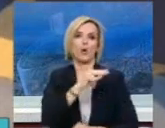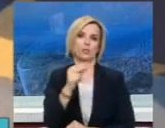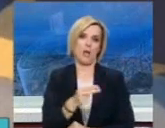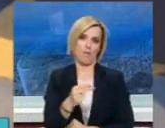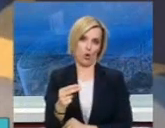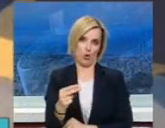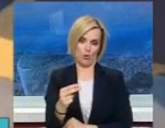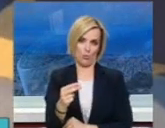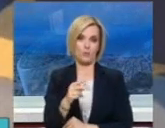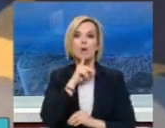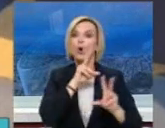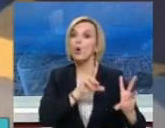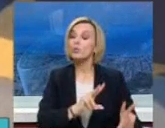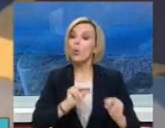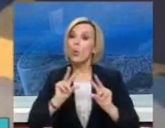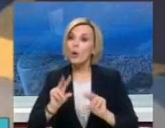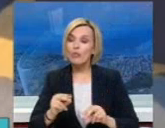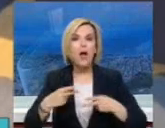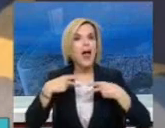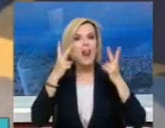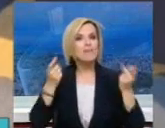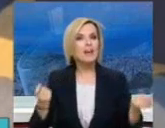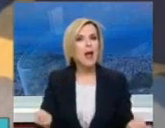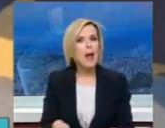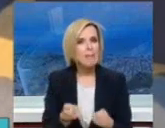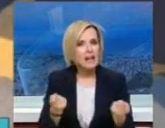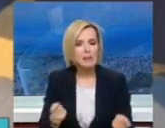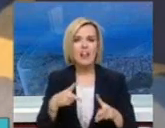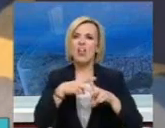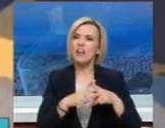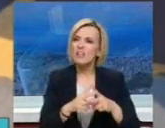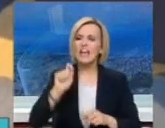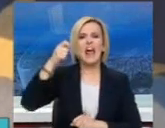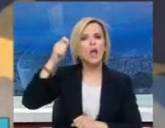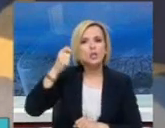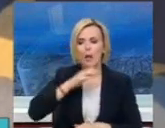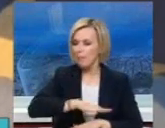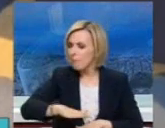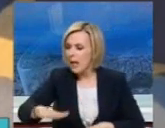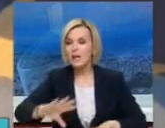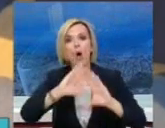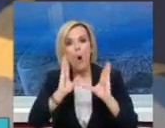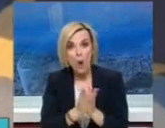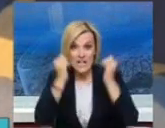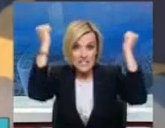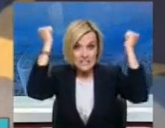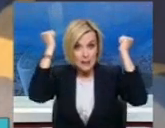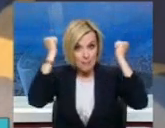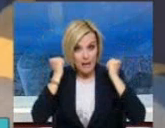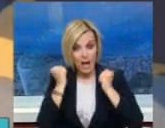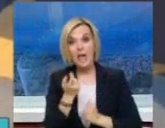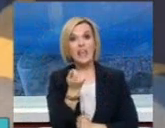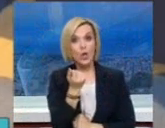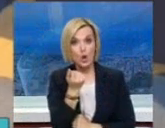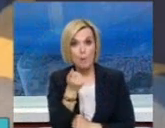ισχύσει για όλους τους ελεύθερους επαγγελματίες, αυτοαπασχολούμενους και επιτιδευματίες που πλήττονται. Για όλο